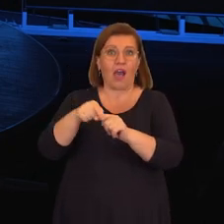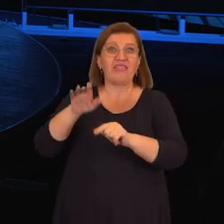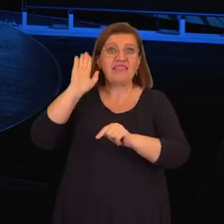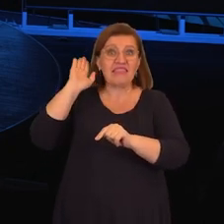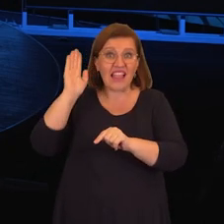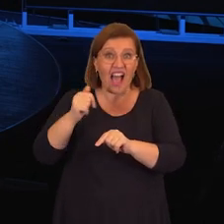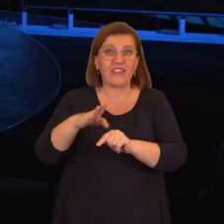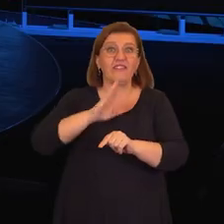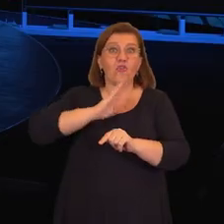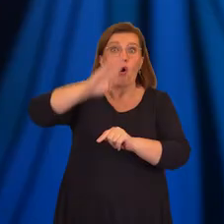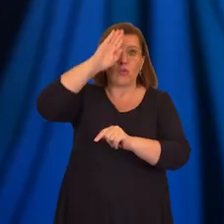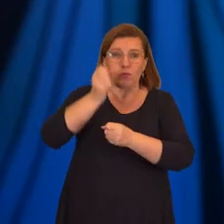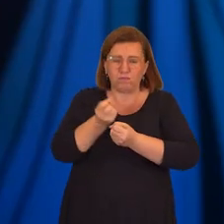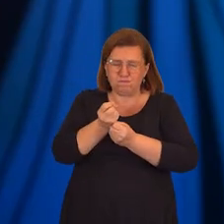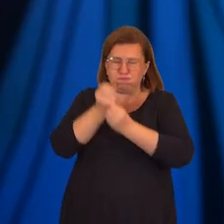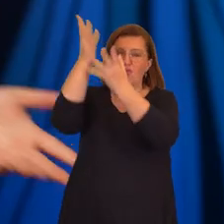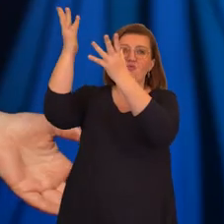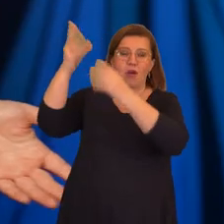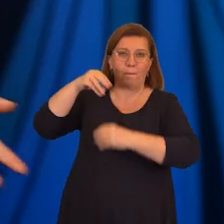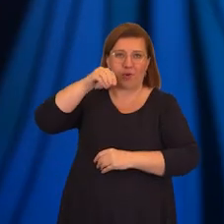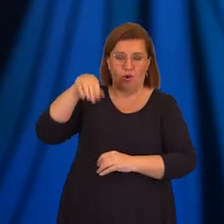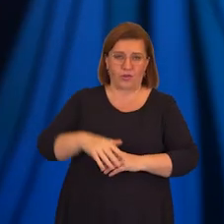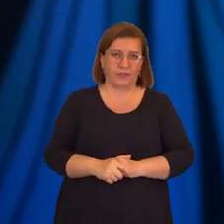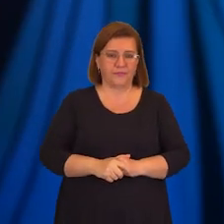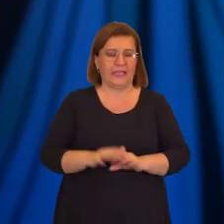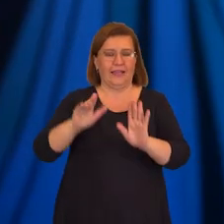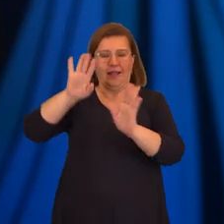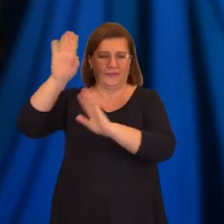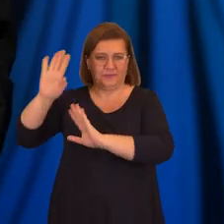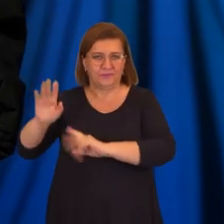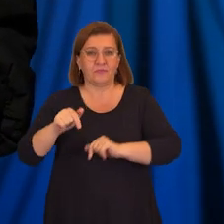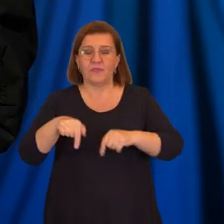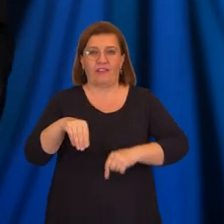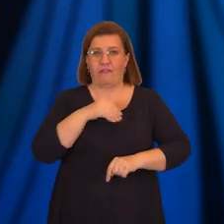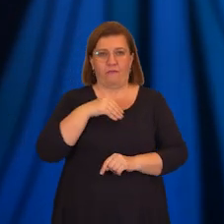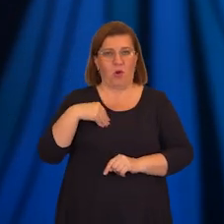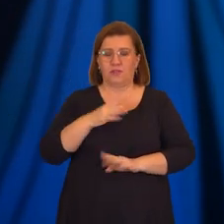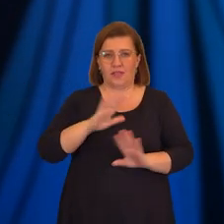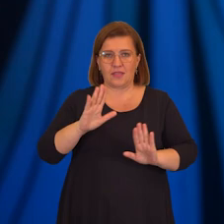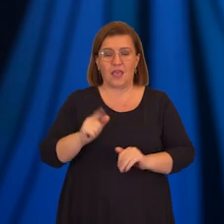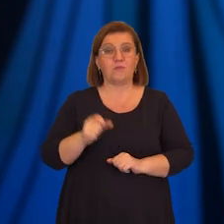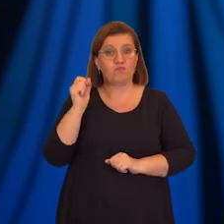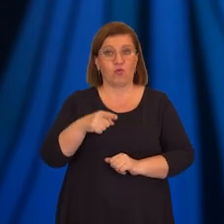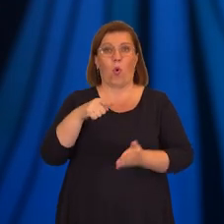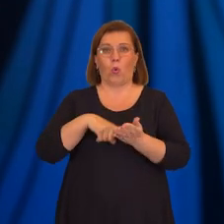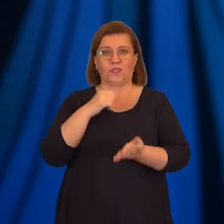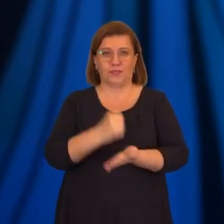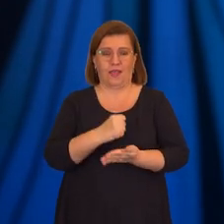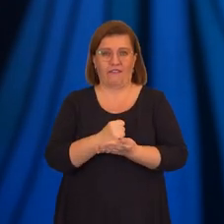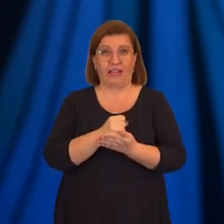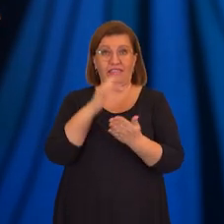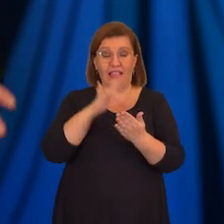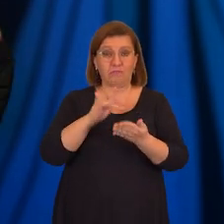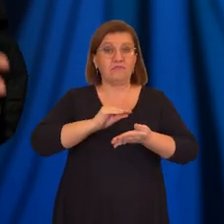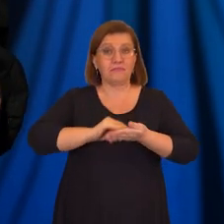ludzkie w kosmos. Ale schodząc na ziemię tutaj u nas w Polsce, obowiązuje ustawa, według